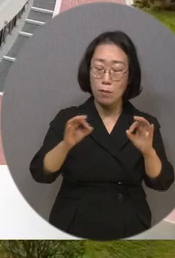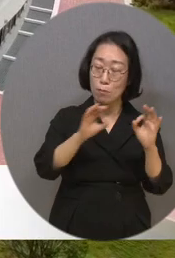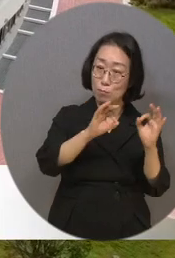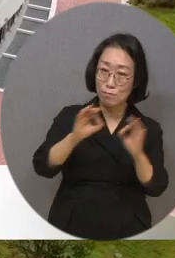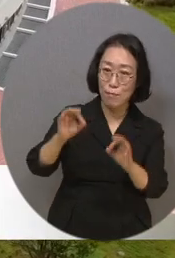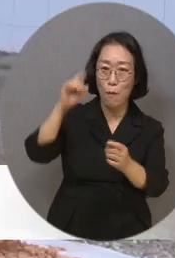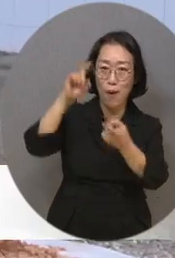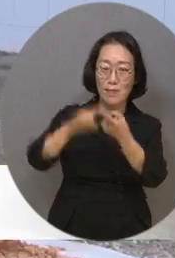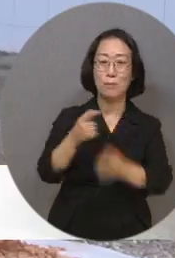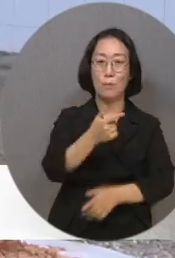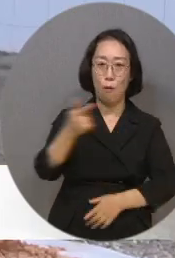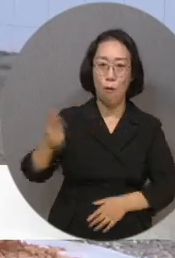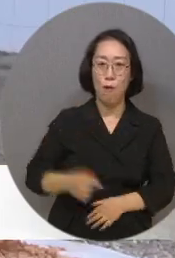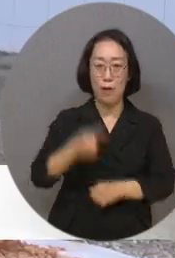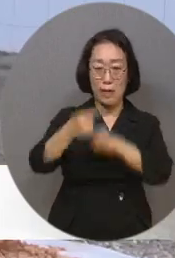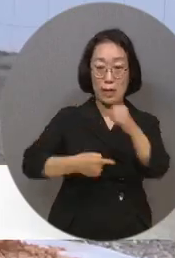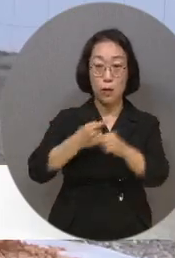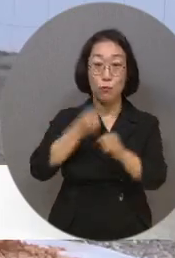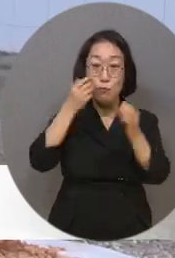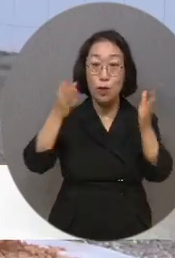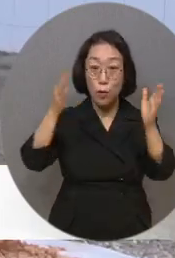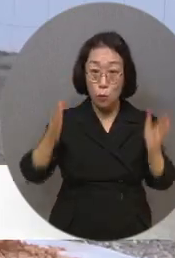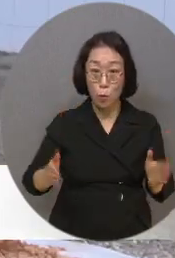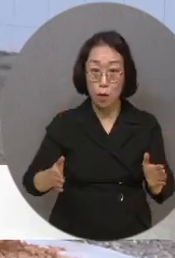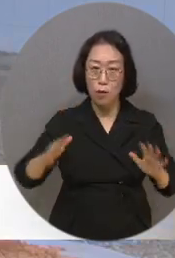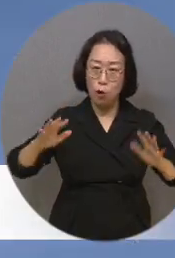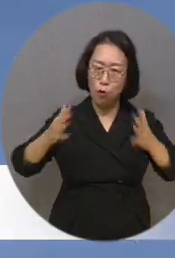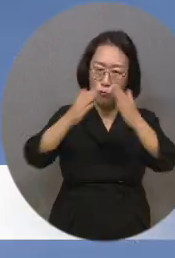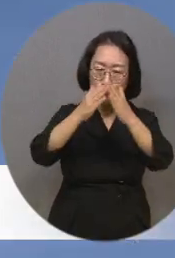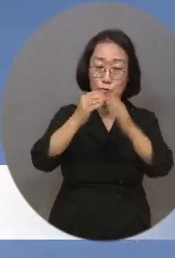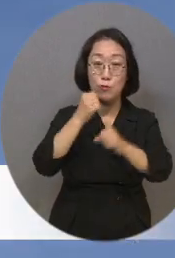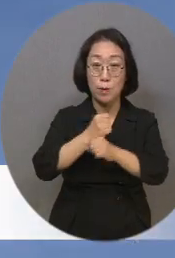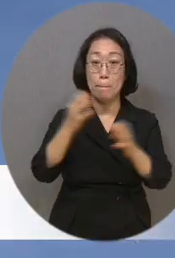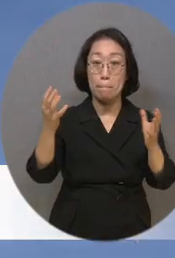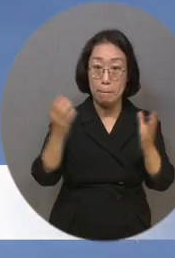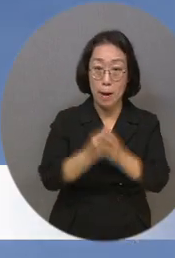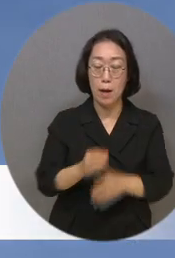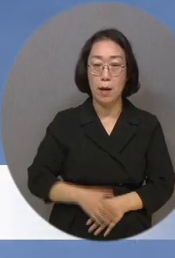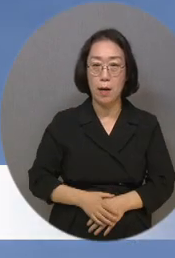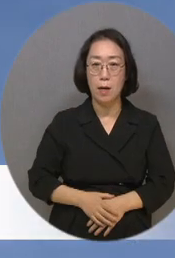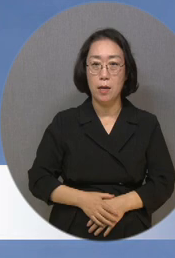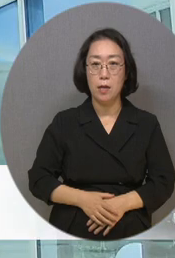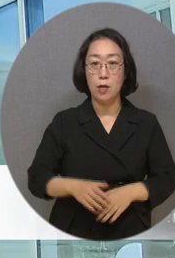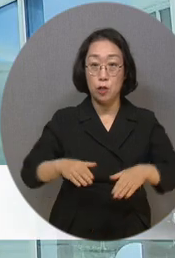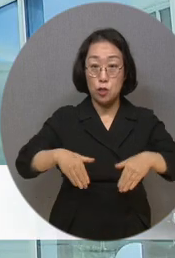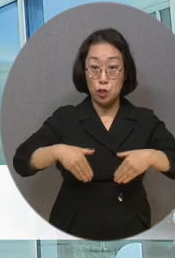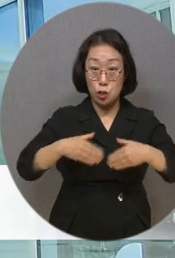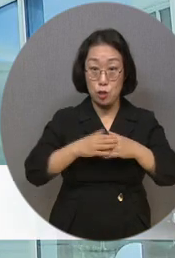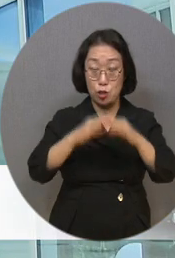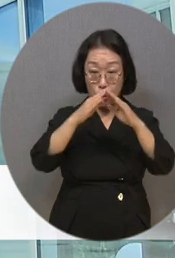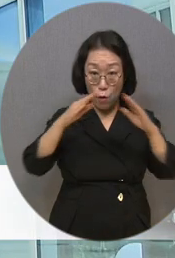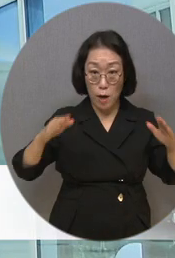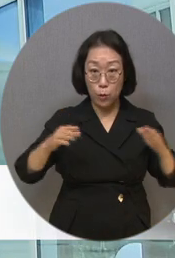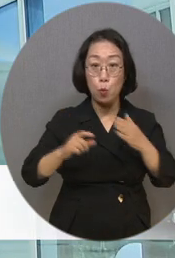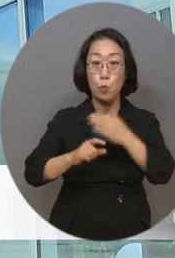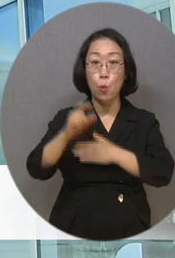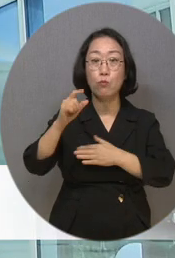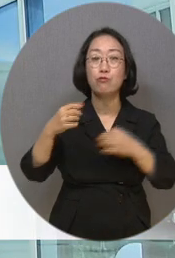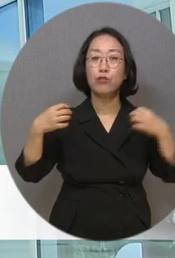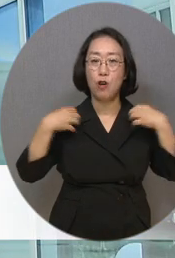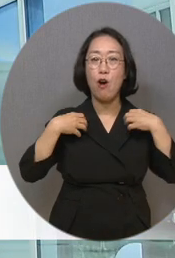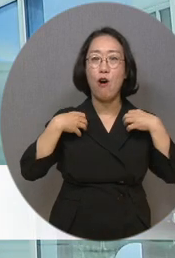있습니다. 1년 9개월간의 공사를 거쳐 완공된 전남 동부청사입니다. 지난 1일